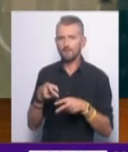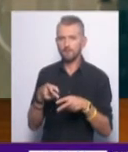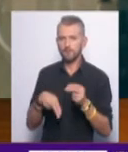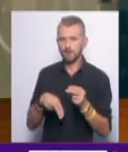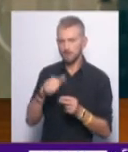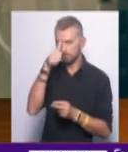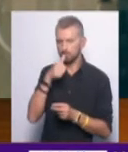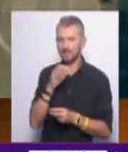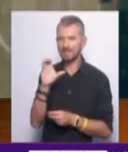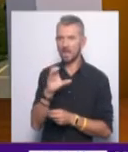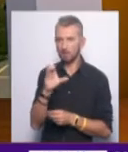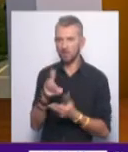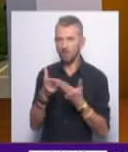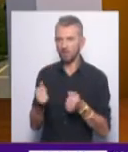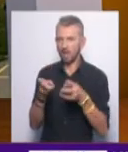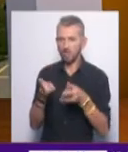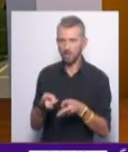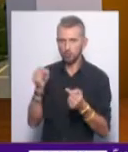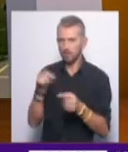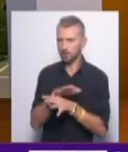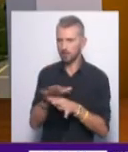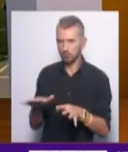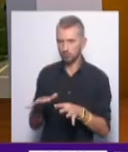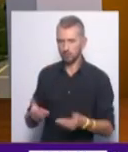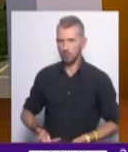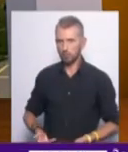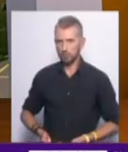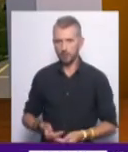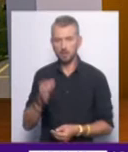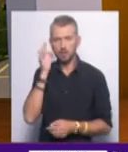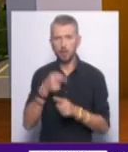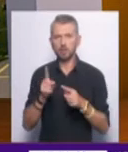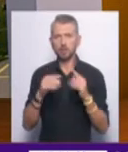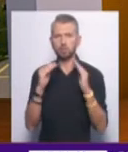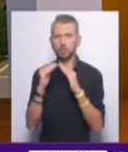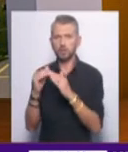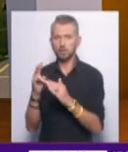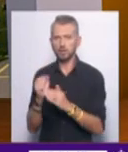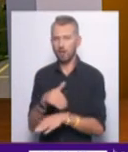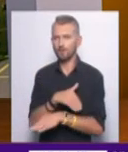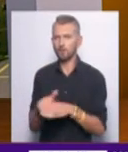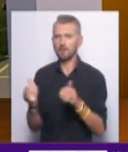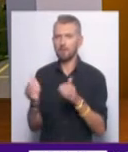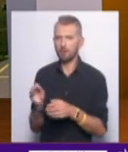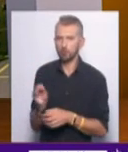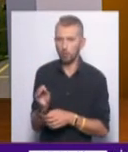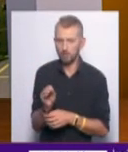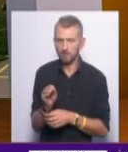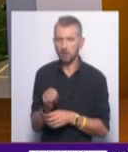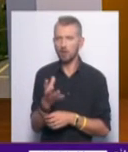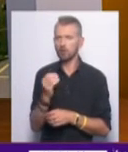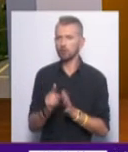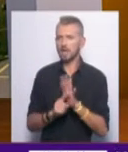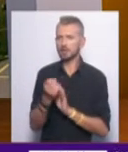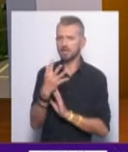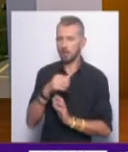визнали аварійною і непридатною для проживання. Нагадаю для глядачів, що це будинки на Малій Житомирській. Ви ще з 15-го року